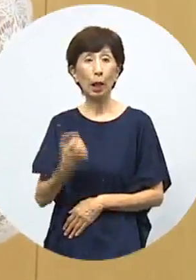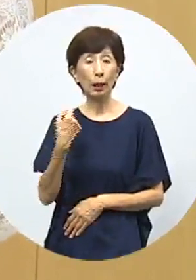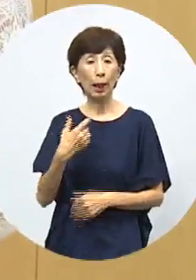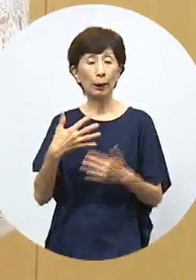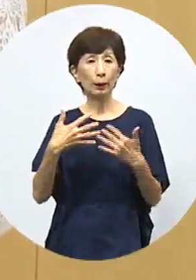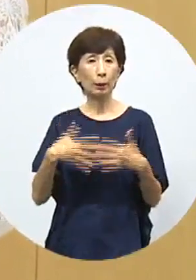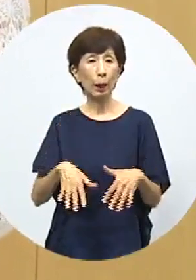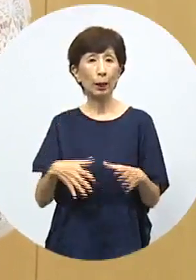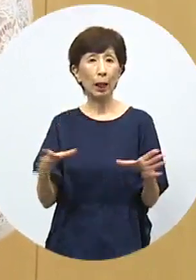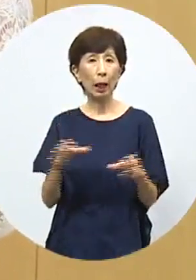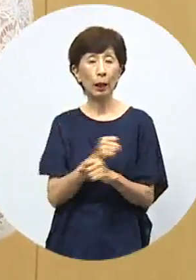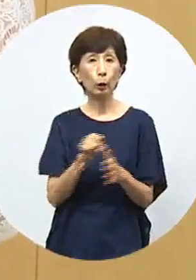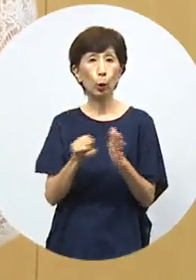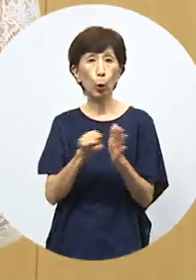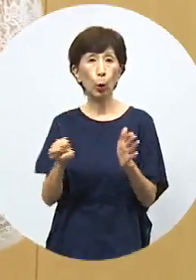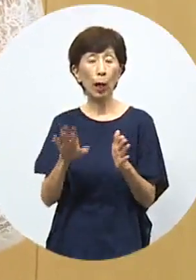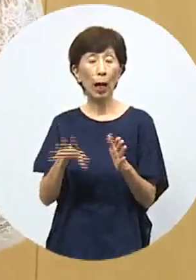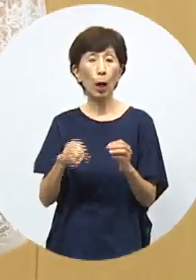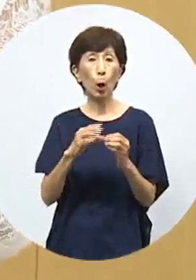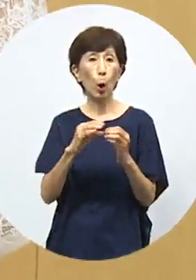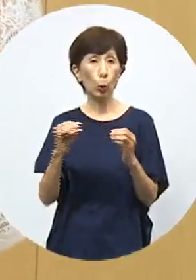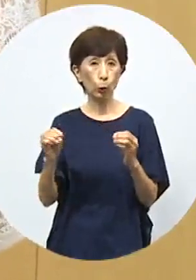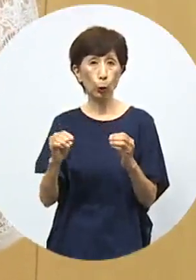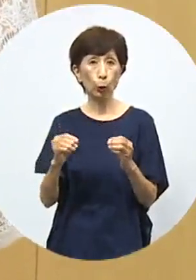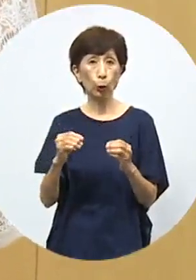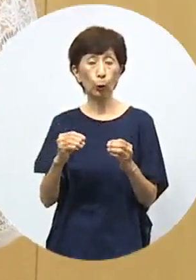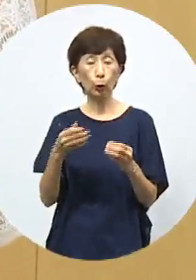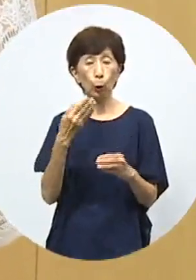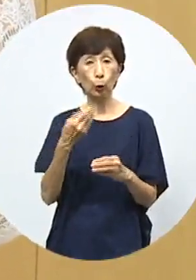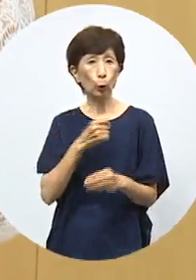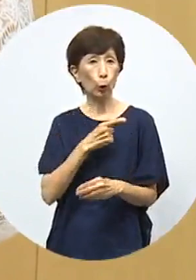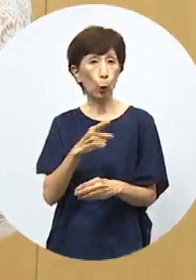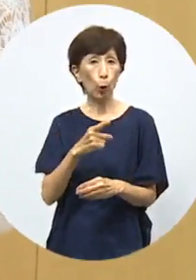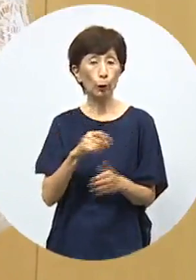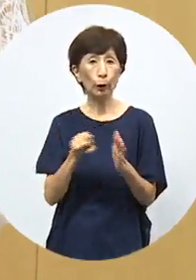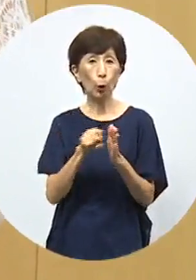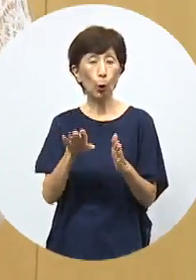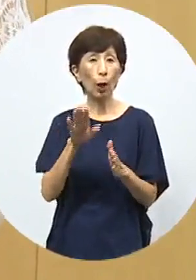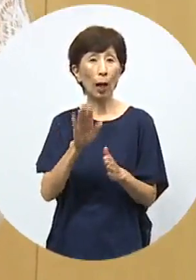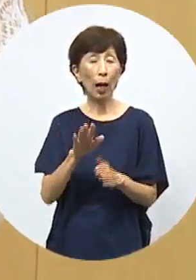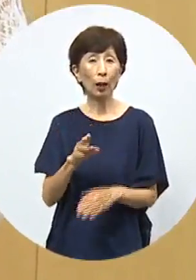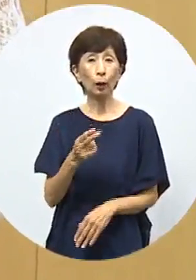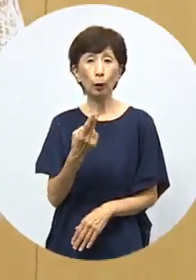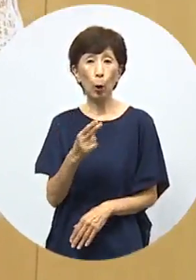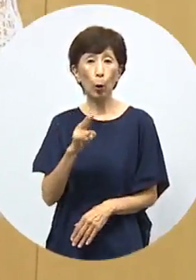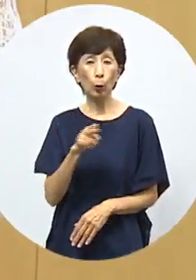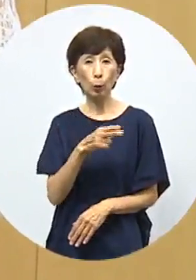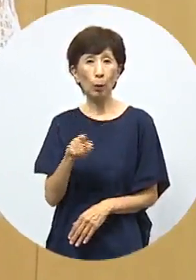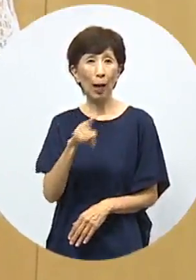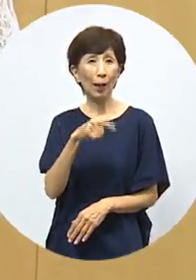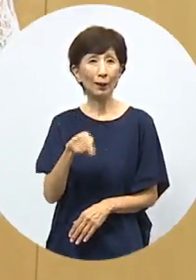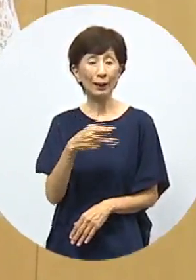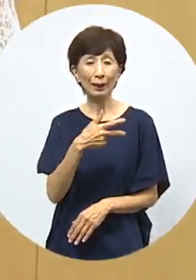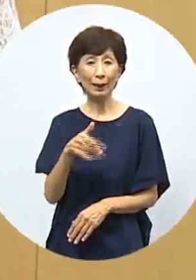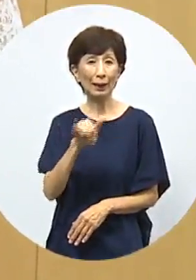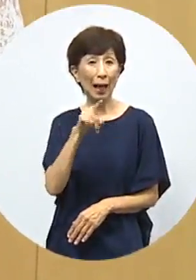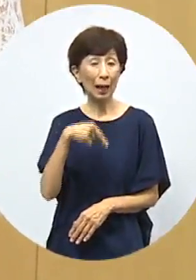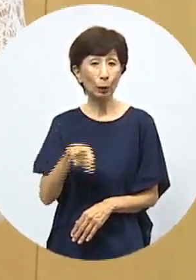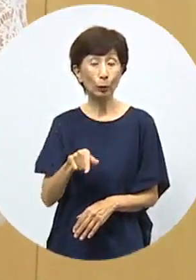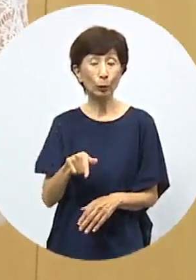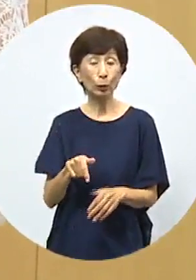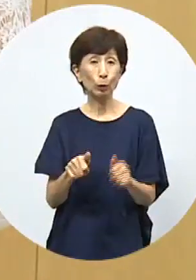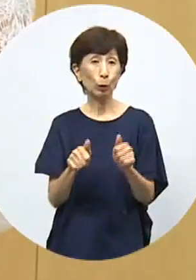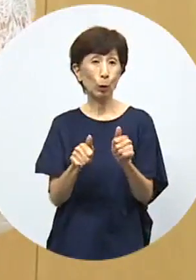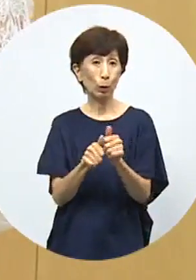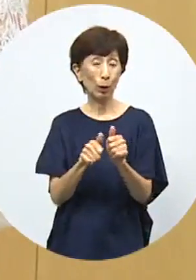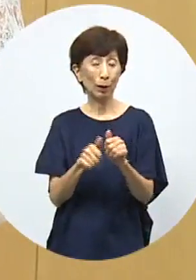効果のあるオクラと、はい、食欲増進効果のある豆板醤を使いました。暑い時期でも食べられるメニューに仕